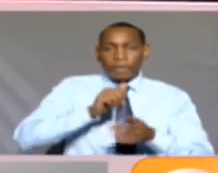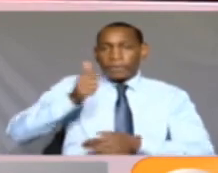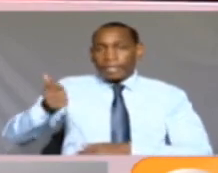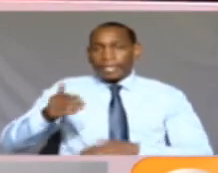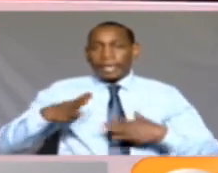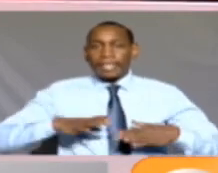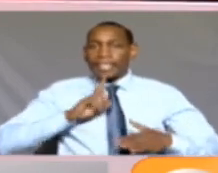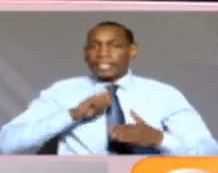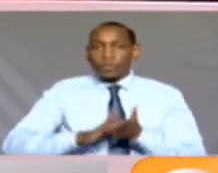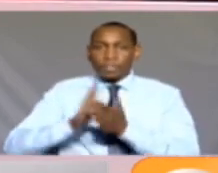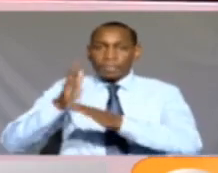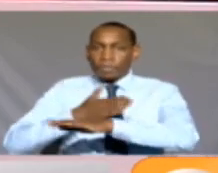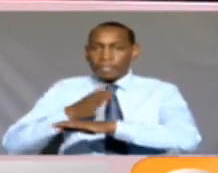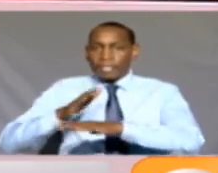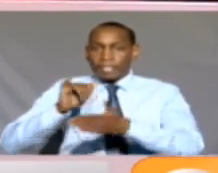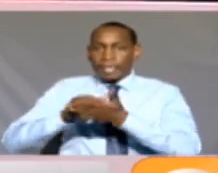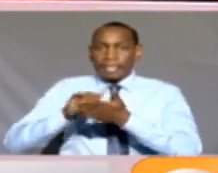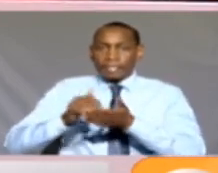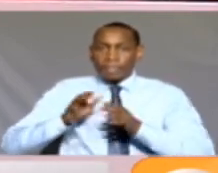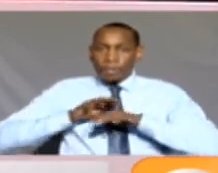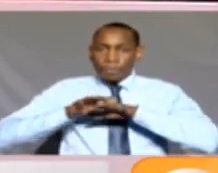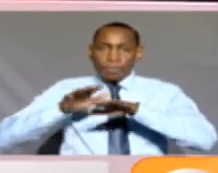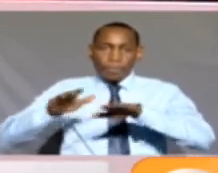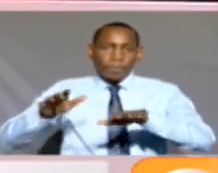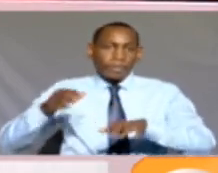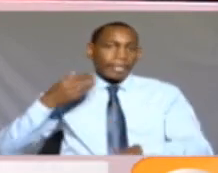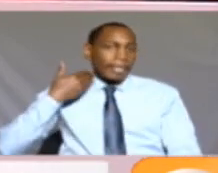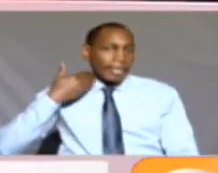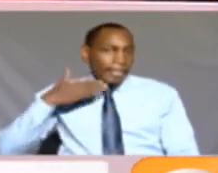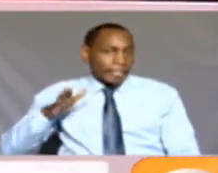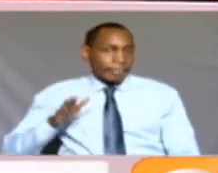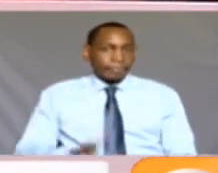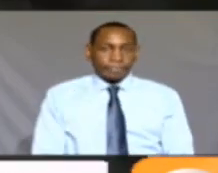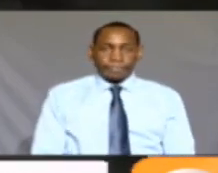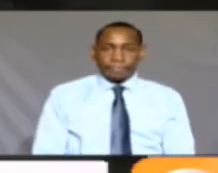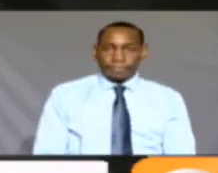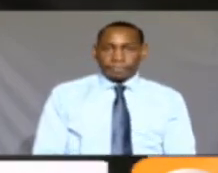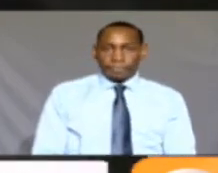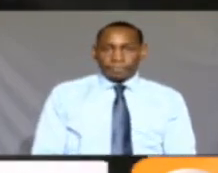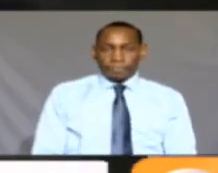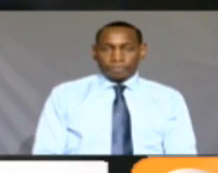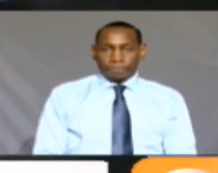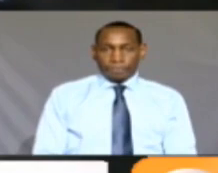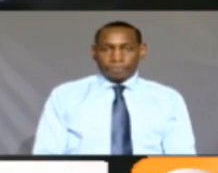baadhi kutaja nyimbo zake kuwa zenye kueneza chuki.